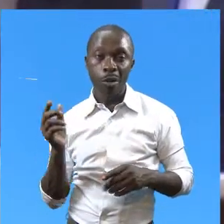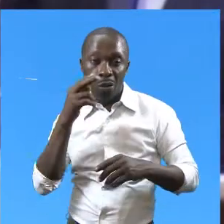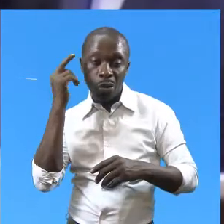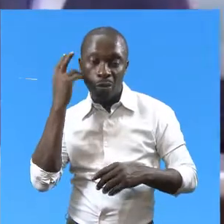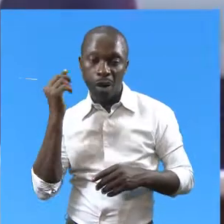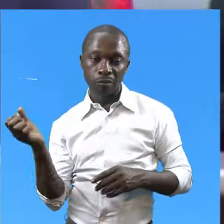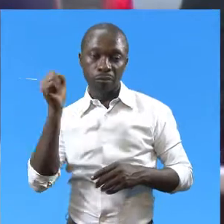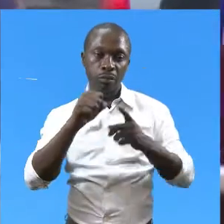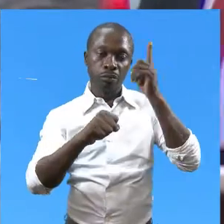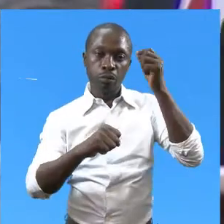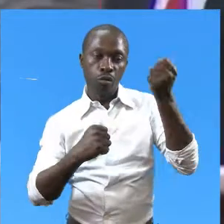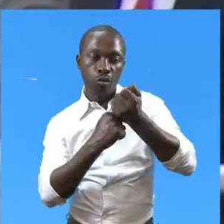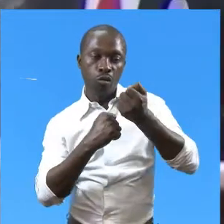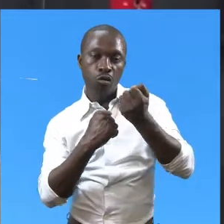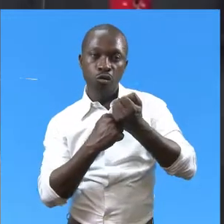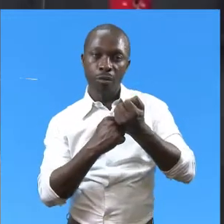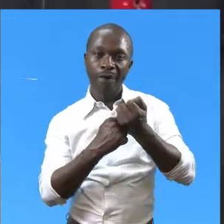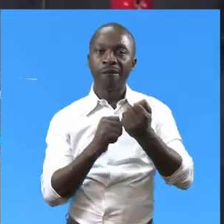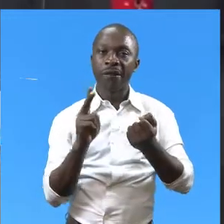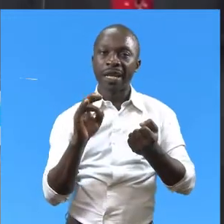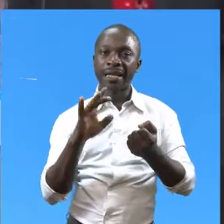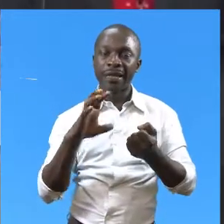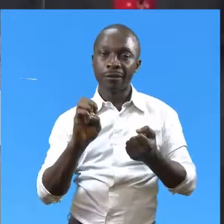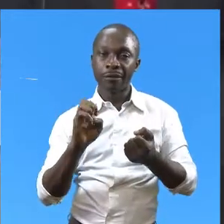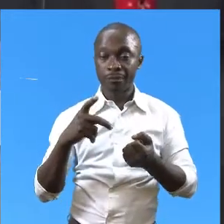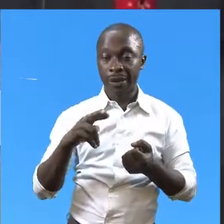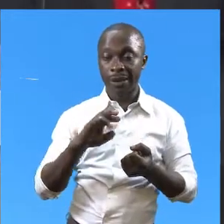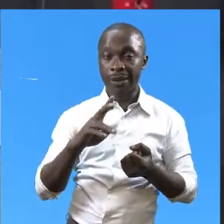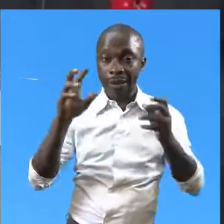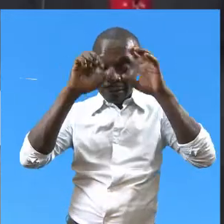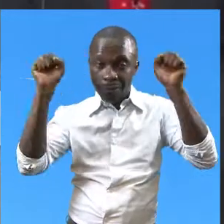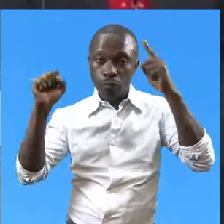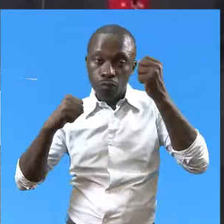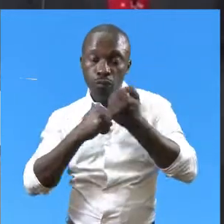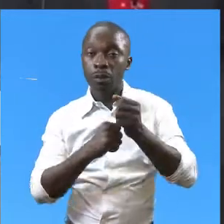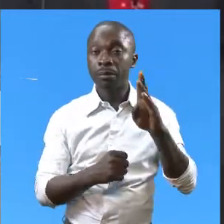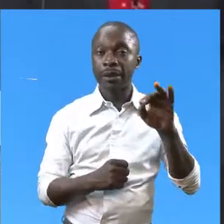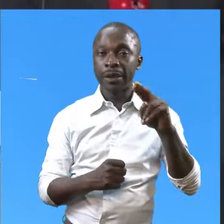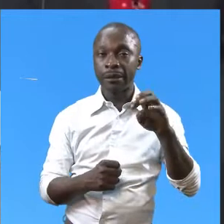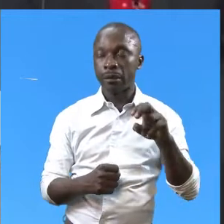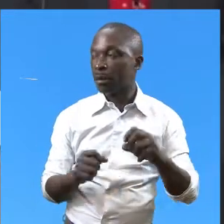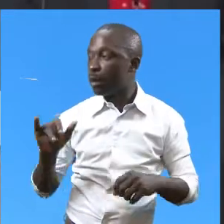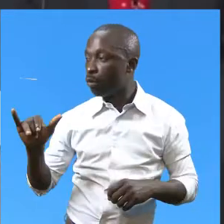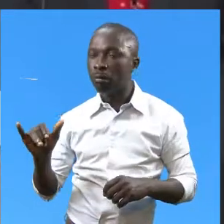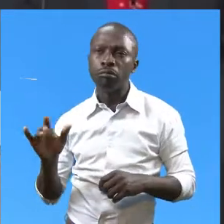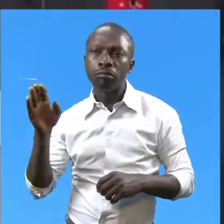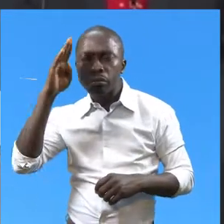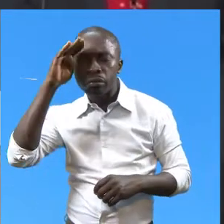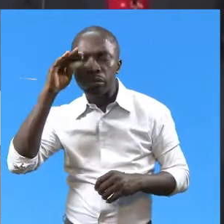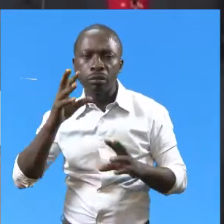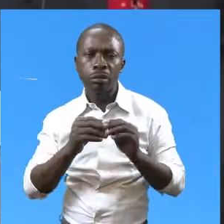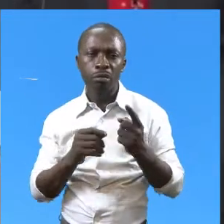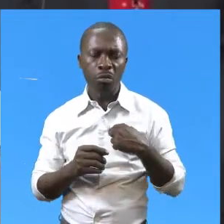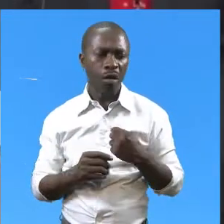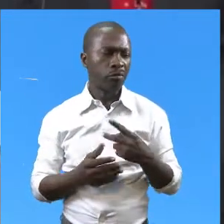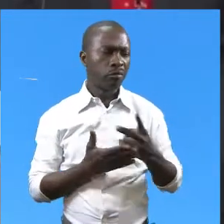cette fonction. Cependant, l'ancien locataire de la Maison-Blanche, Donald Trump, ne reconnaît toujours pas sa défaite. Il a accusé samedi